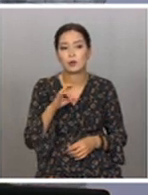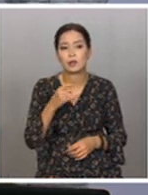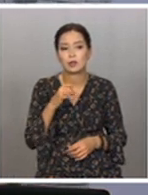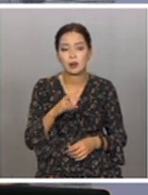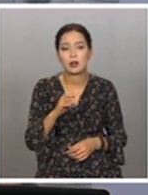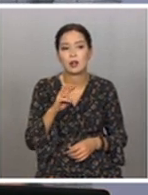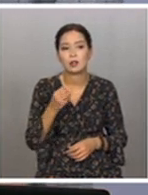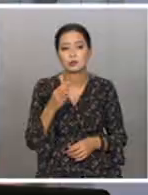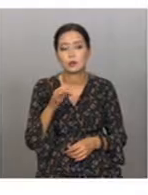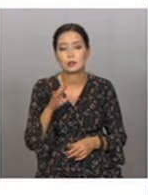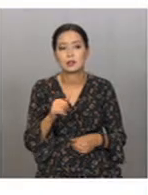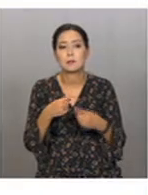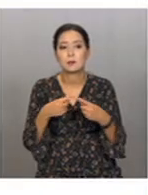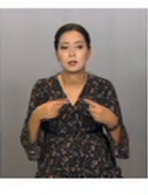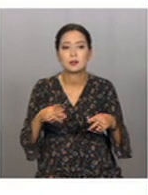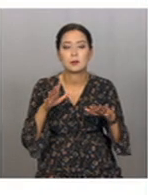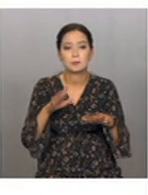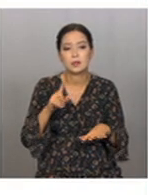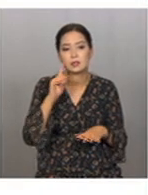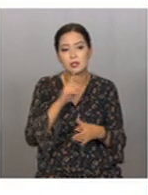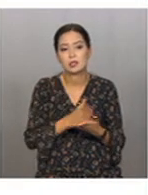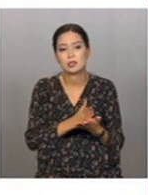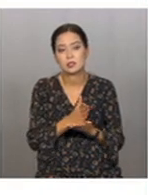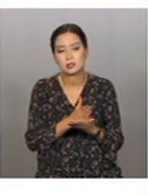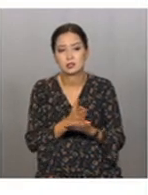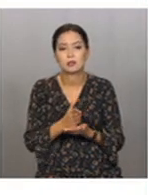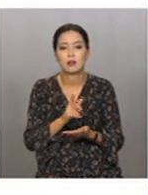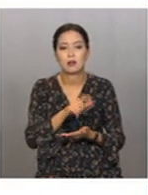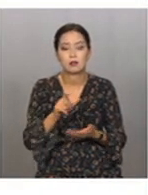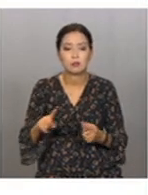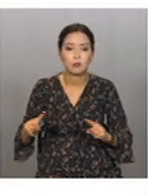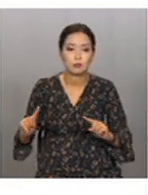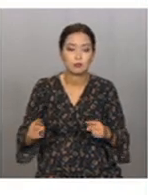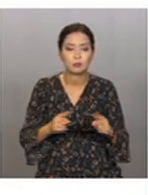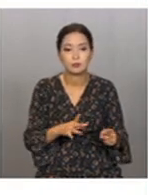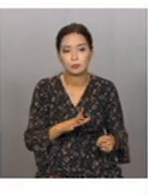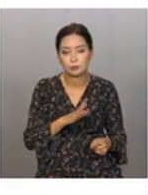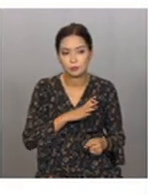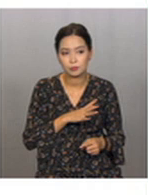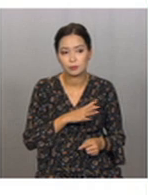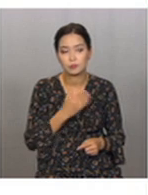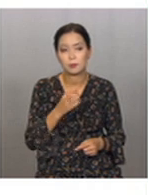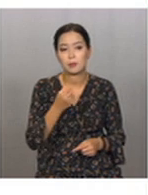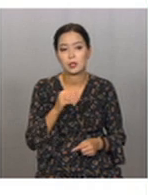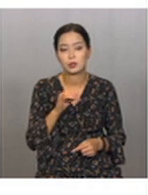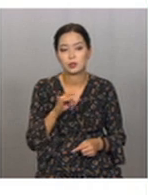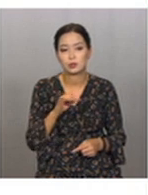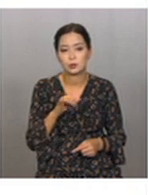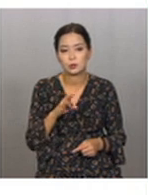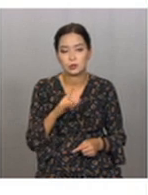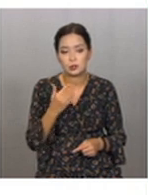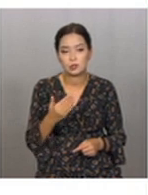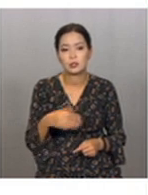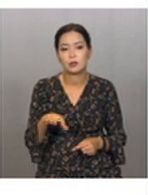мен Алаш орданың басқа да мүшелері тұтқындалды. Тек Қазревком мүшесі Ахмет Байтұрсын ұлының